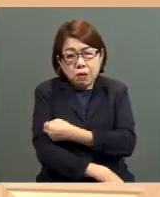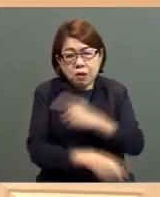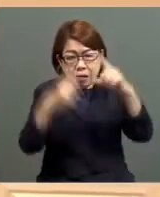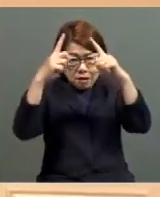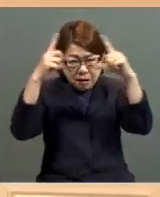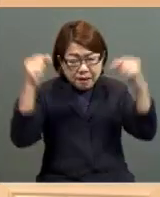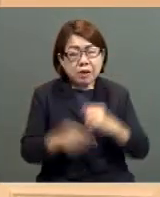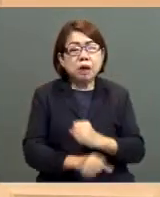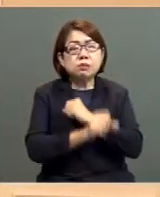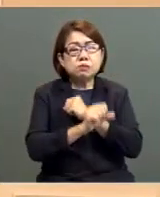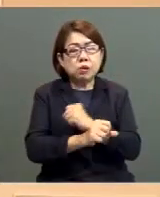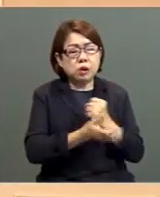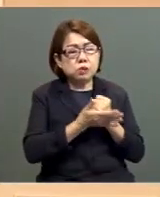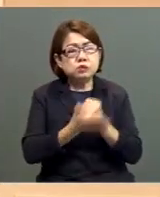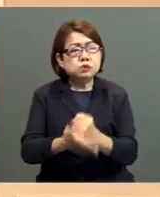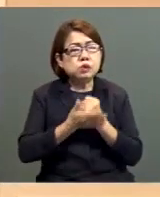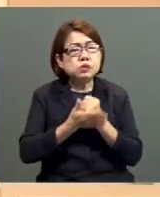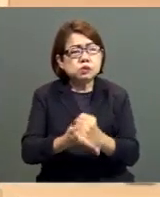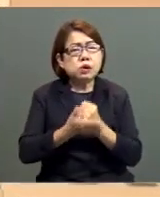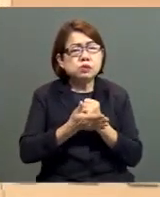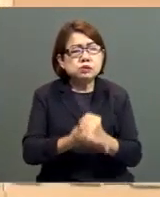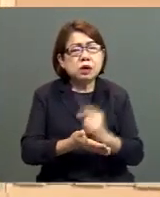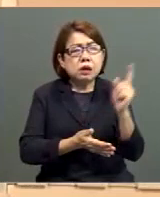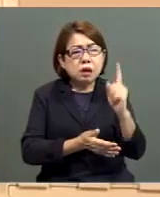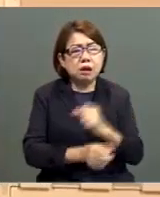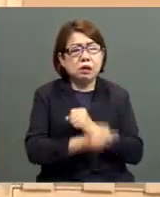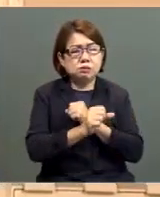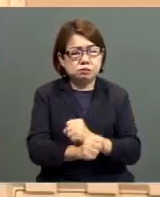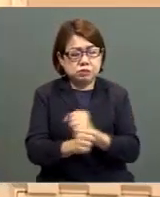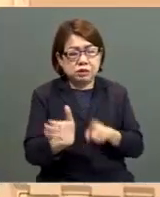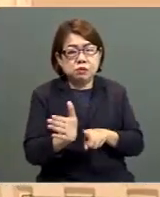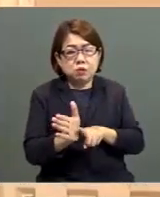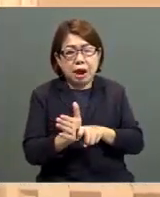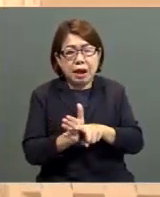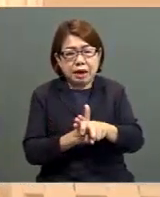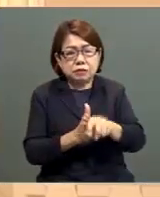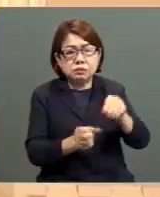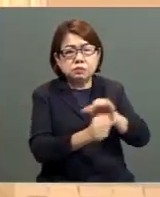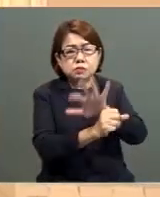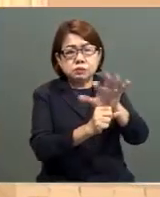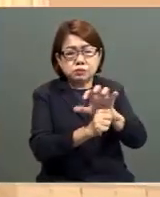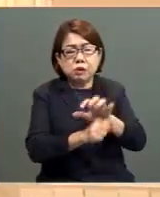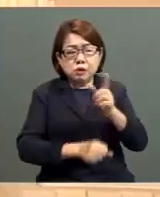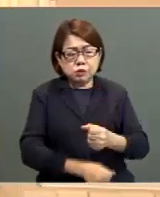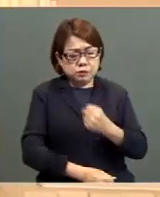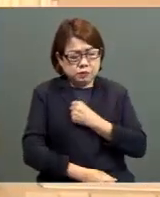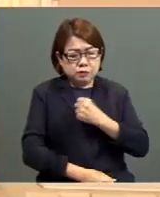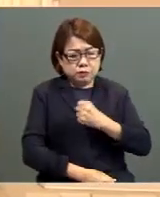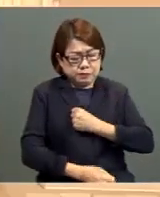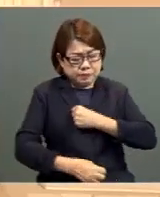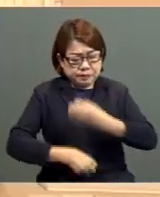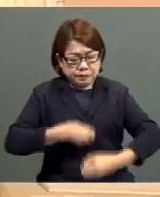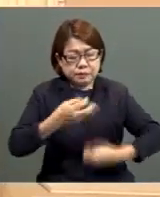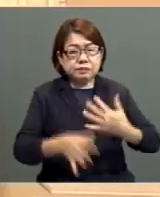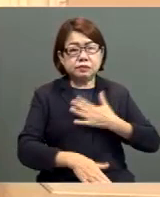บที่อยู่แนวหน้าได้คอยต่อสู้และสกัดกั้นข้าศึกที่มองไม่เห็นด้วยความเสียสละและอดทนผมในฐ